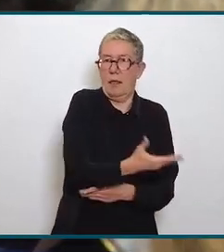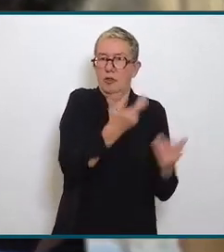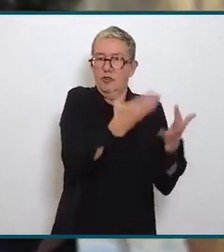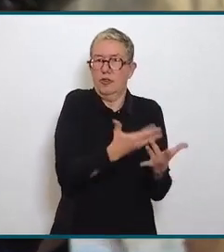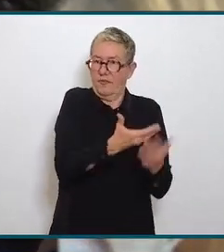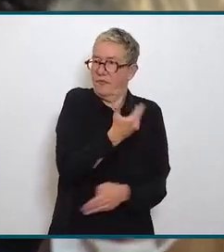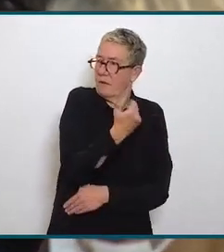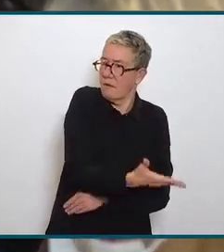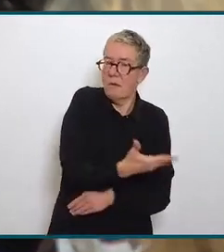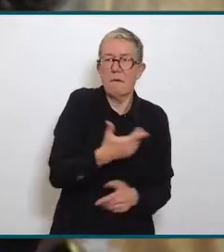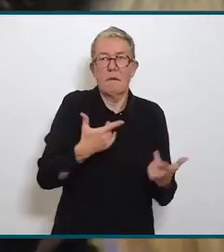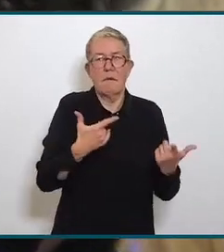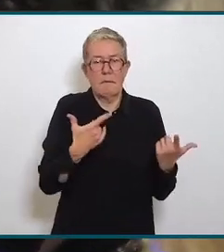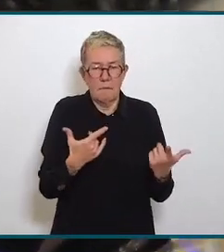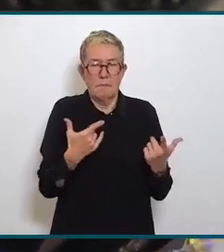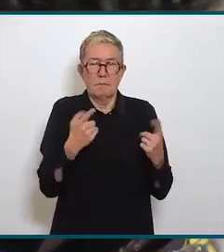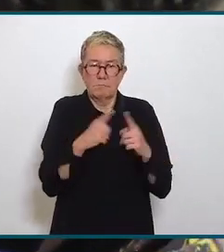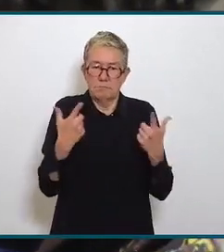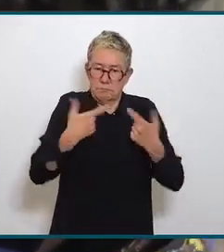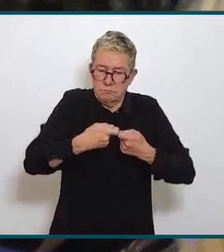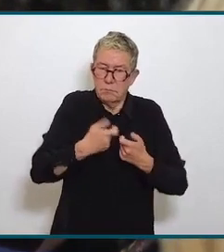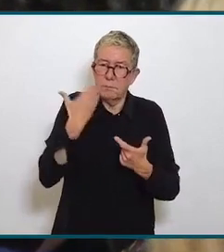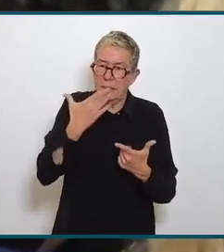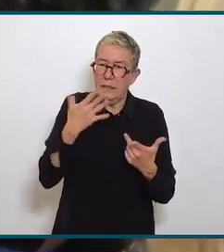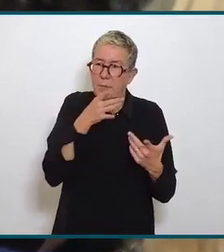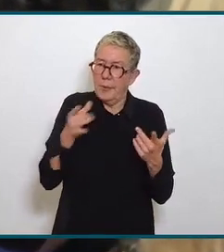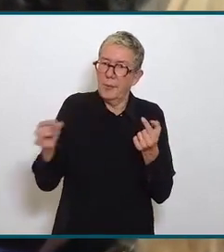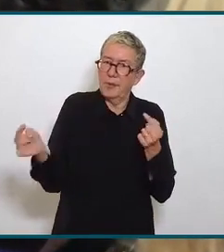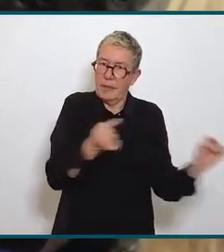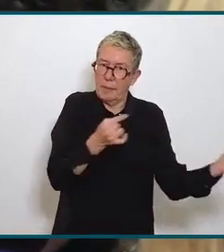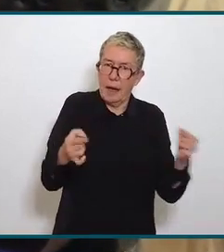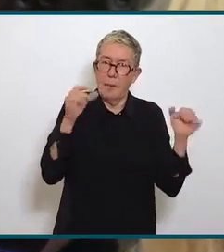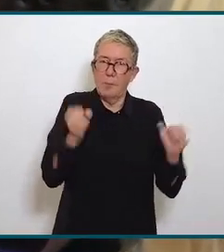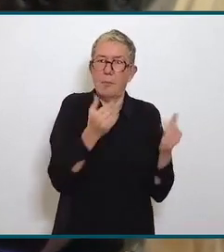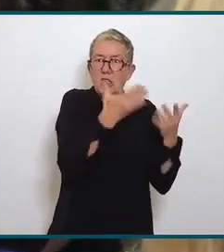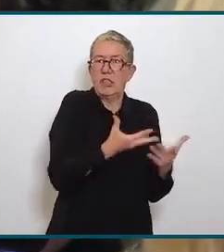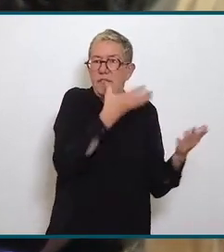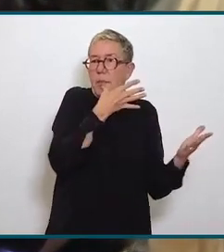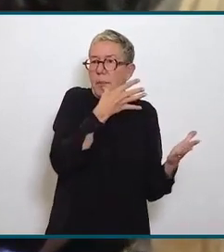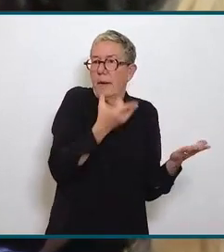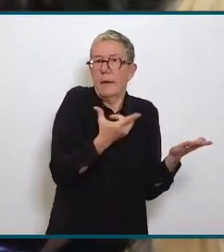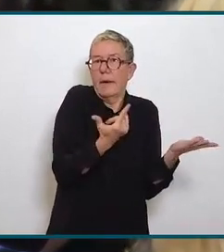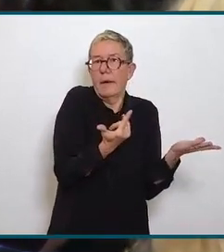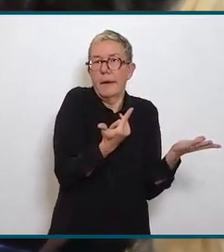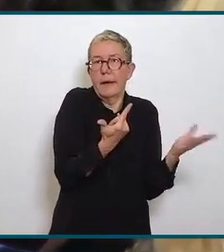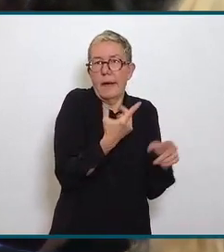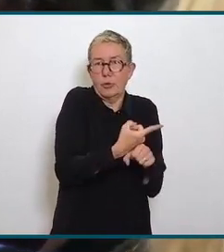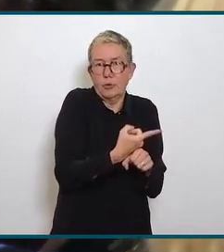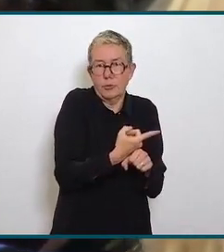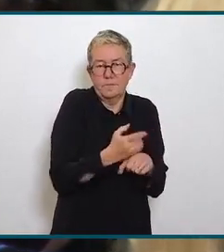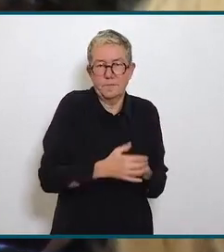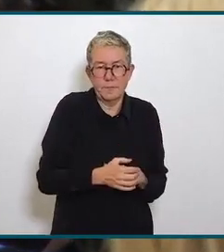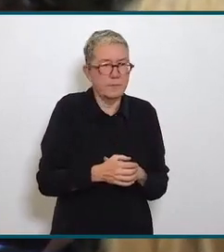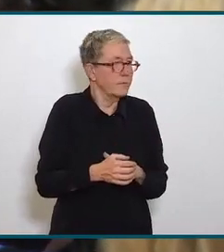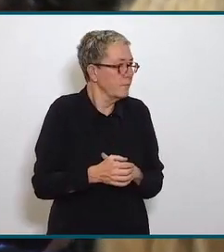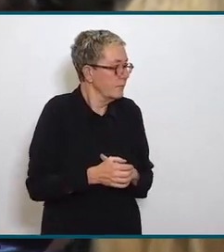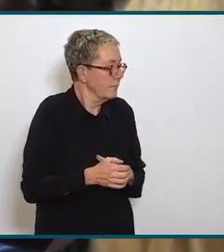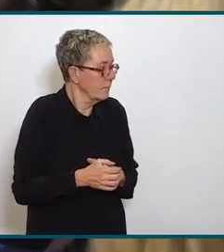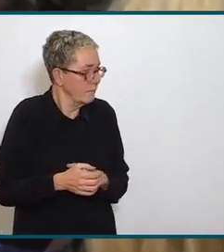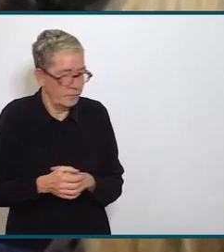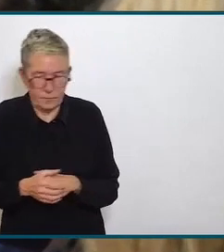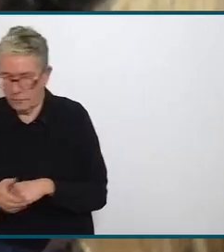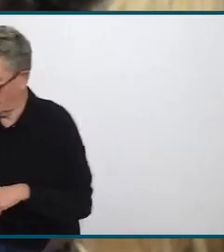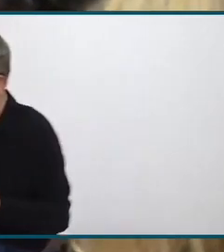éléments basiques, et s'ils peuvent faire débat, ne peuvent être, quant à eux, remis en cause. À chacune et chacun